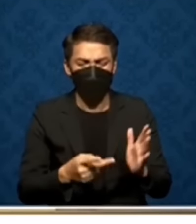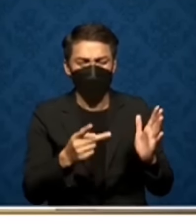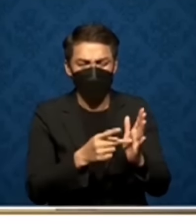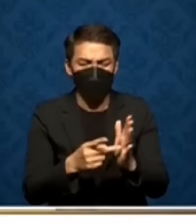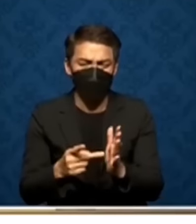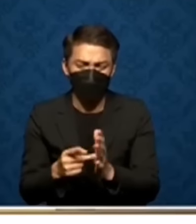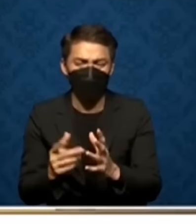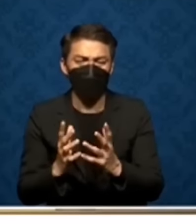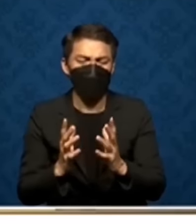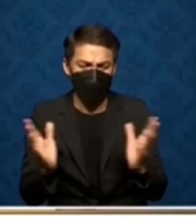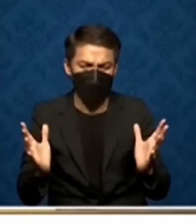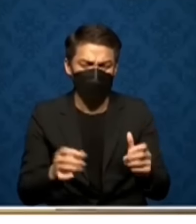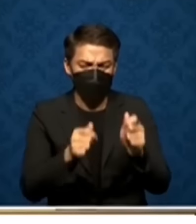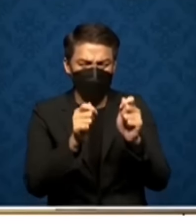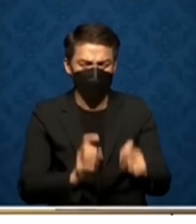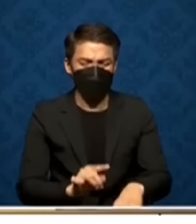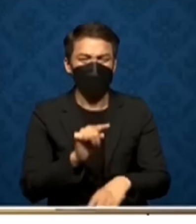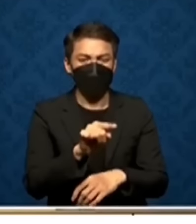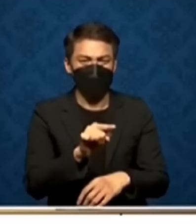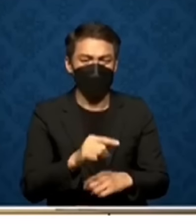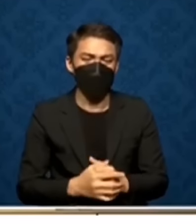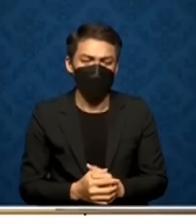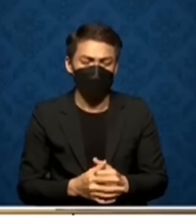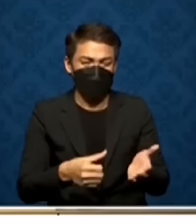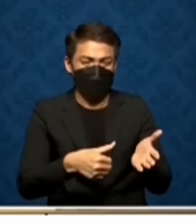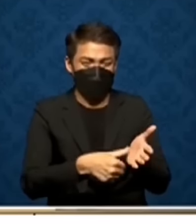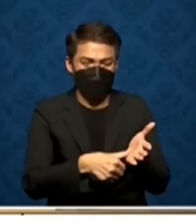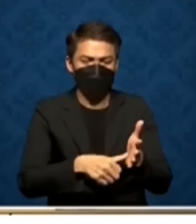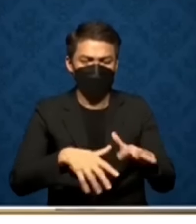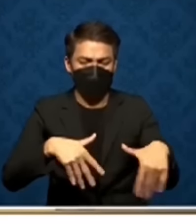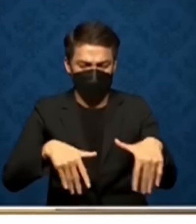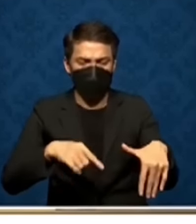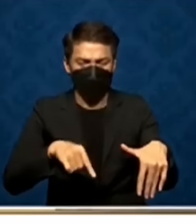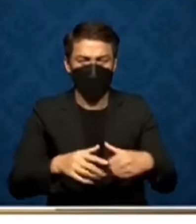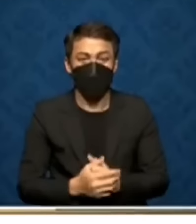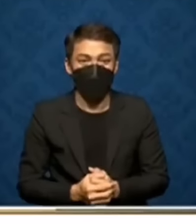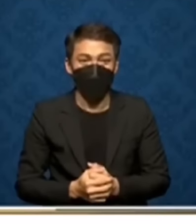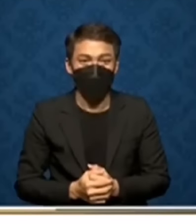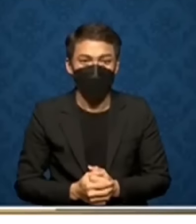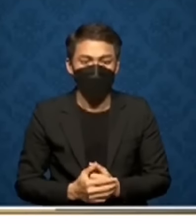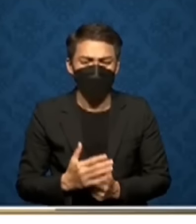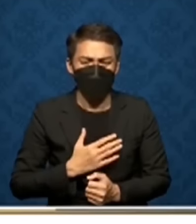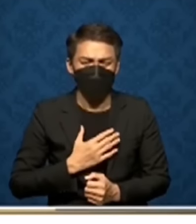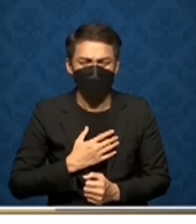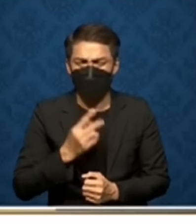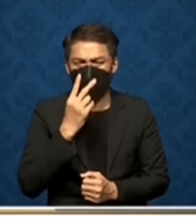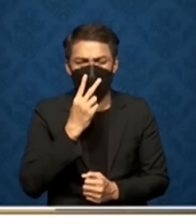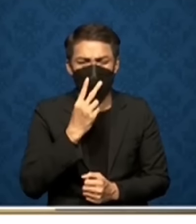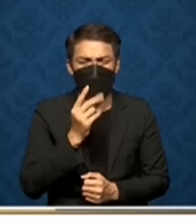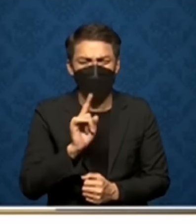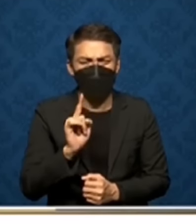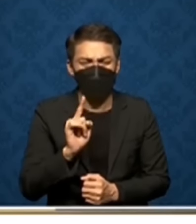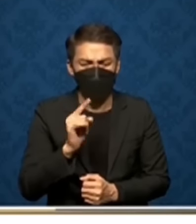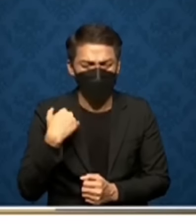อย่างเงี้ยแล้วที่อันนี้คือหนี้สาธารณะผมยังไม่เห็นเลยว่าเวลามีการวิเคราะห์ผมก็